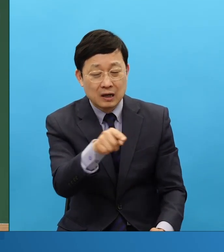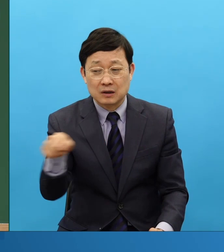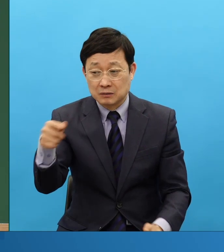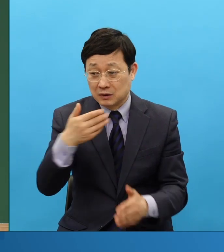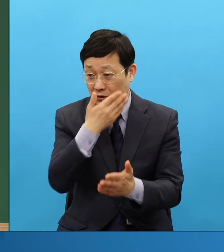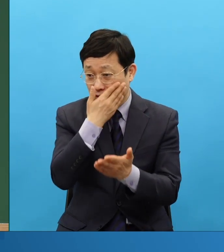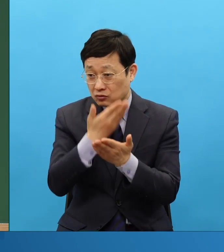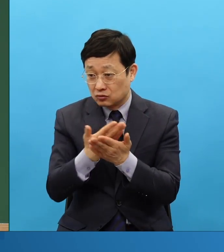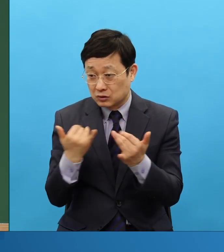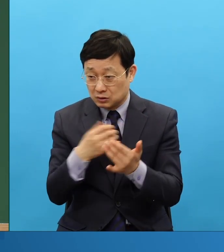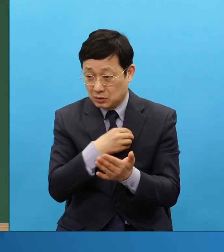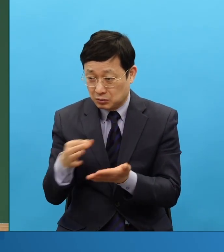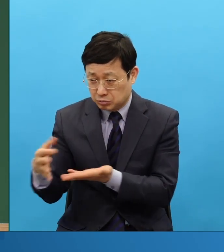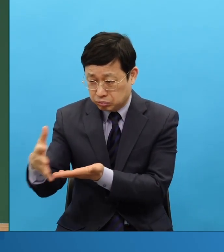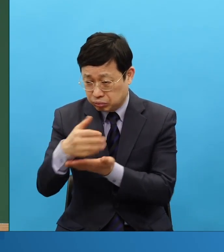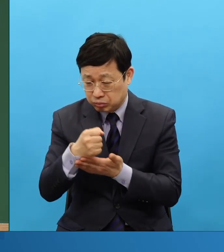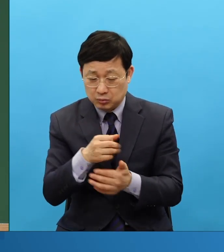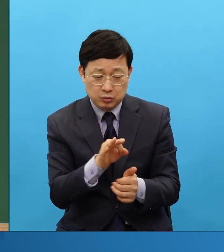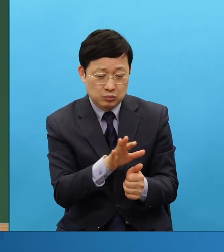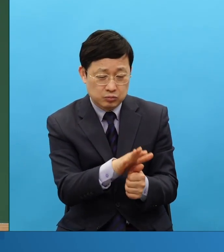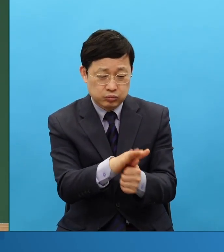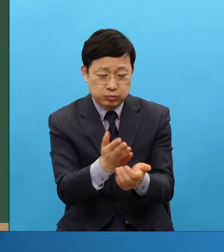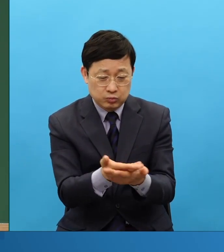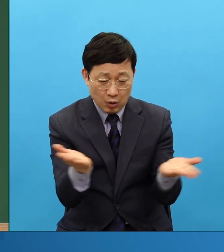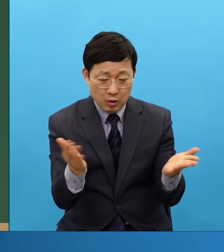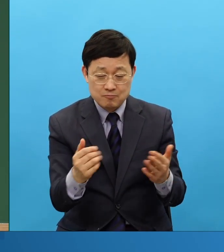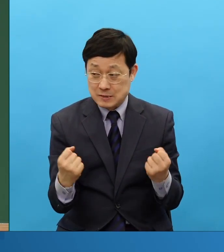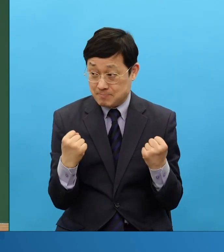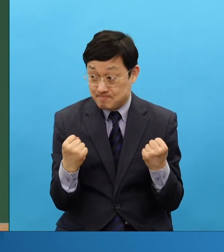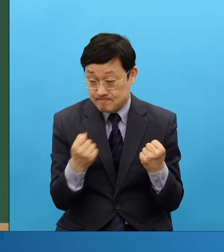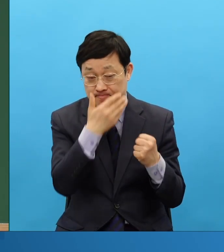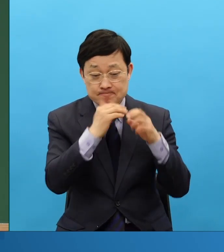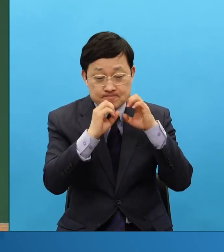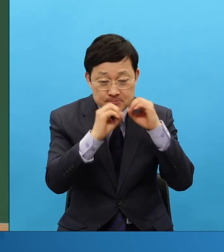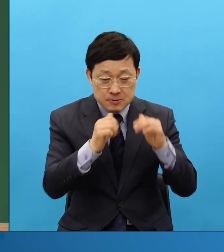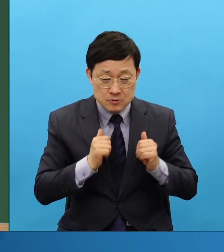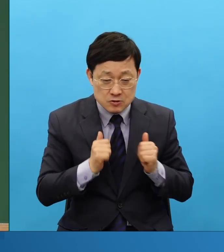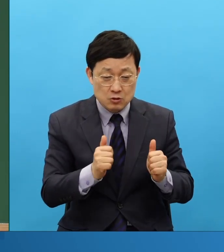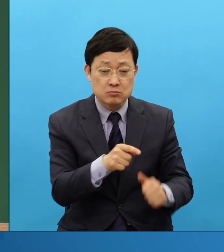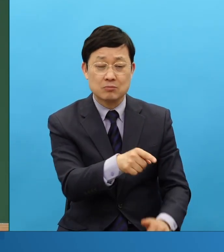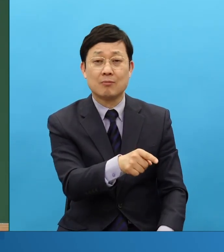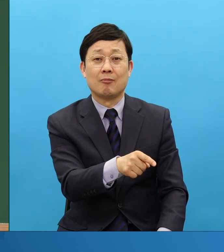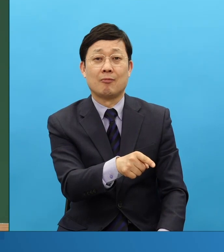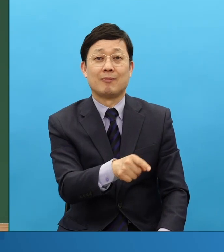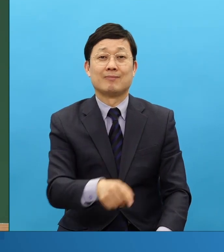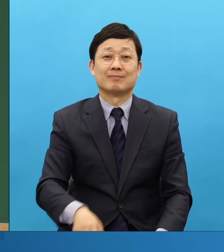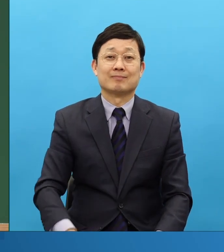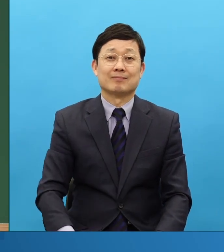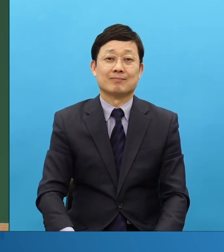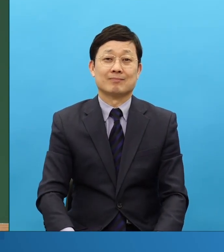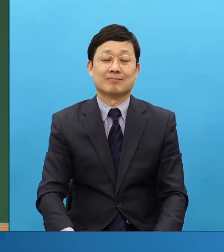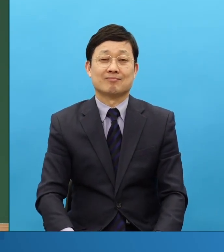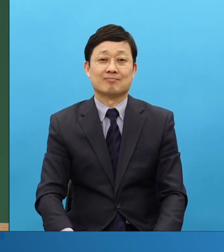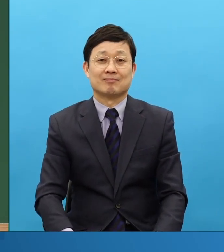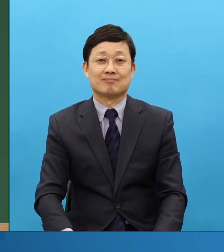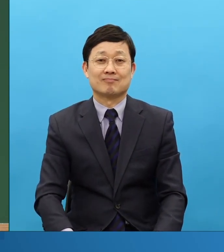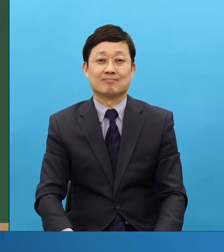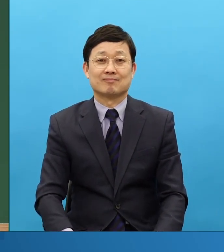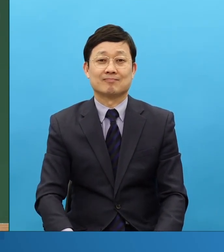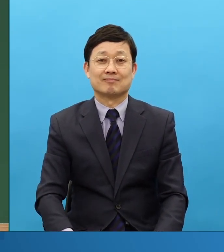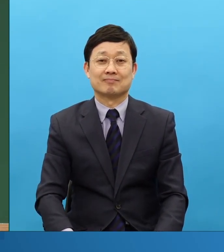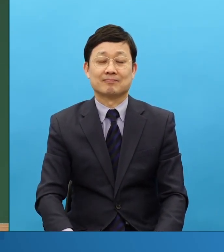기도로 전도 현장도 가고 있어요. Through all the prayers and the love that you give as church officers to all these churches that